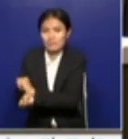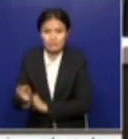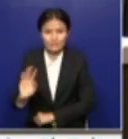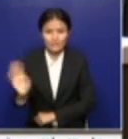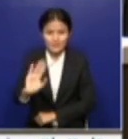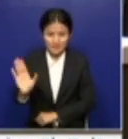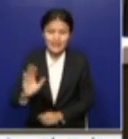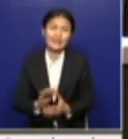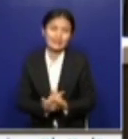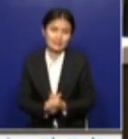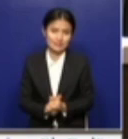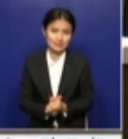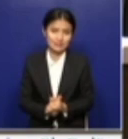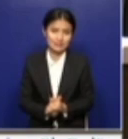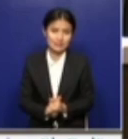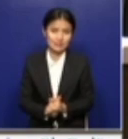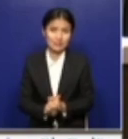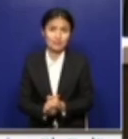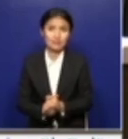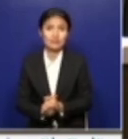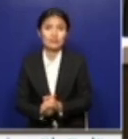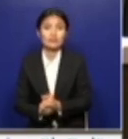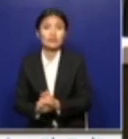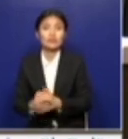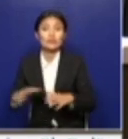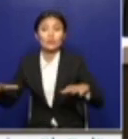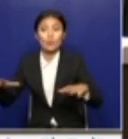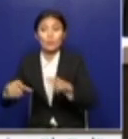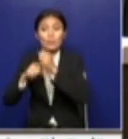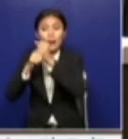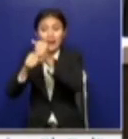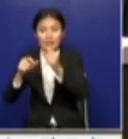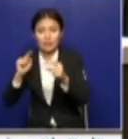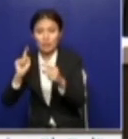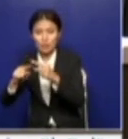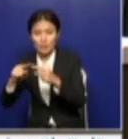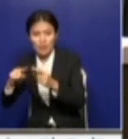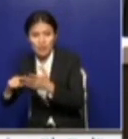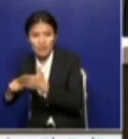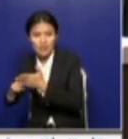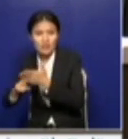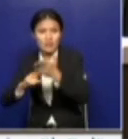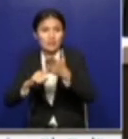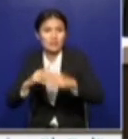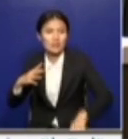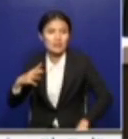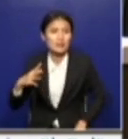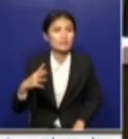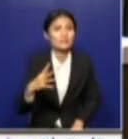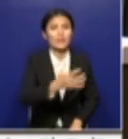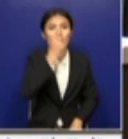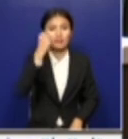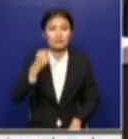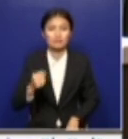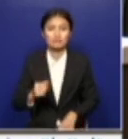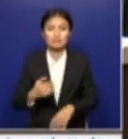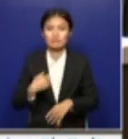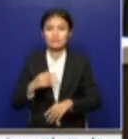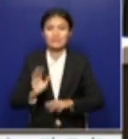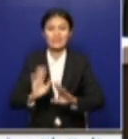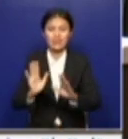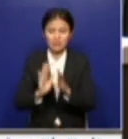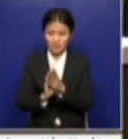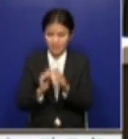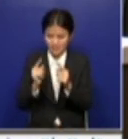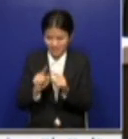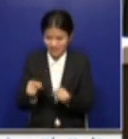เหล่านี้ว่าเป็นปัญหาทางการเมืองเพื่อแย่งชิงอำนาจสู่กันการชุมนุมเรียกร้องครั้งนี้ไม่เหมือนเดิมครับแต่เมื่อก่อน